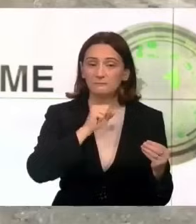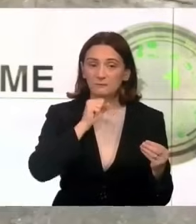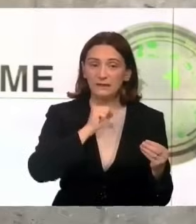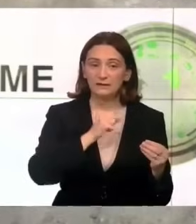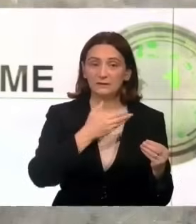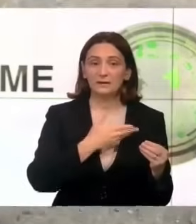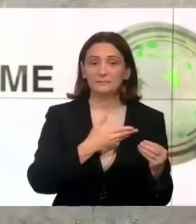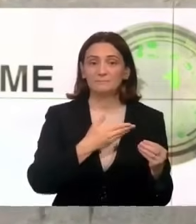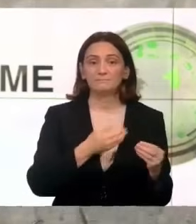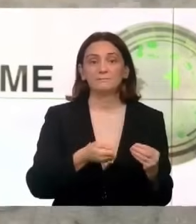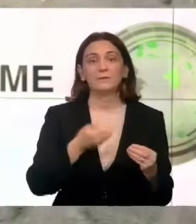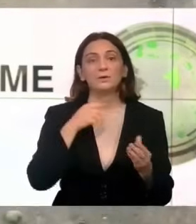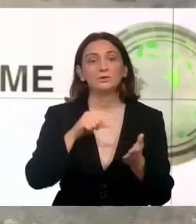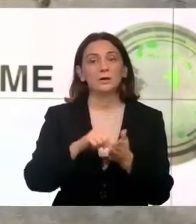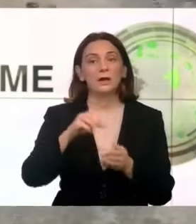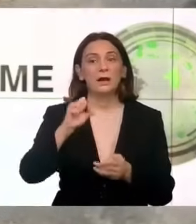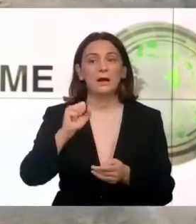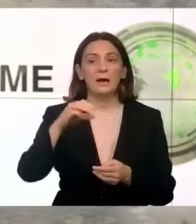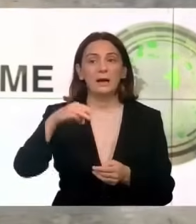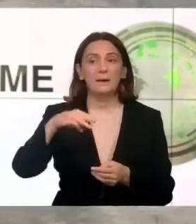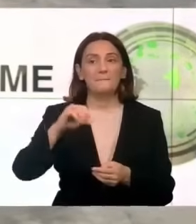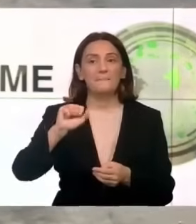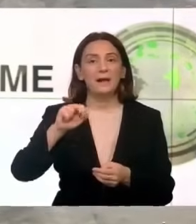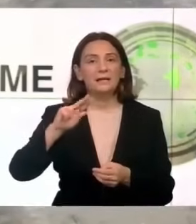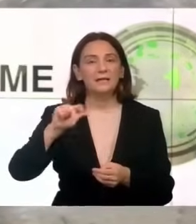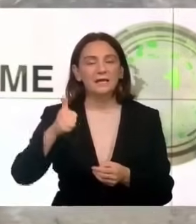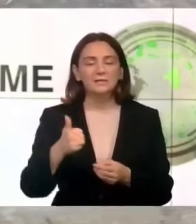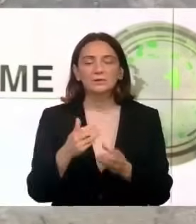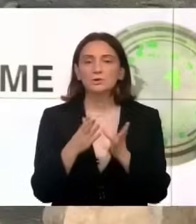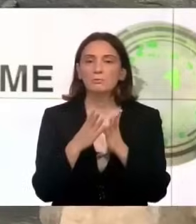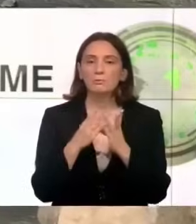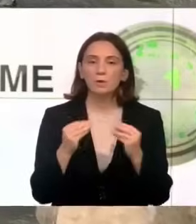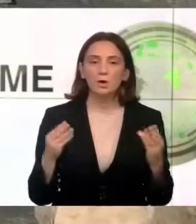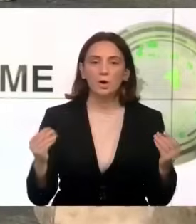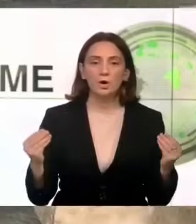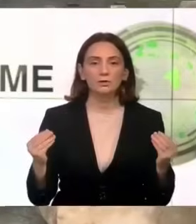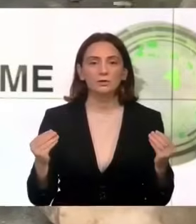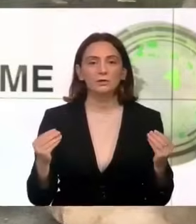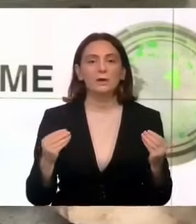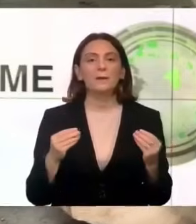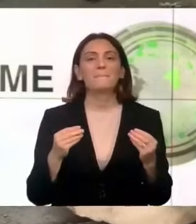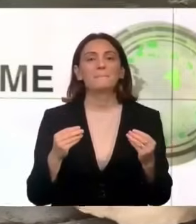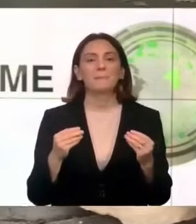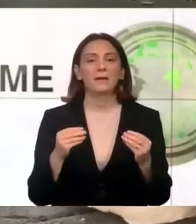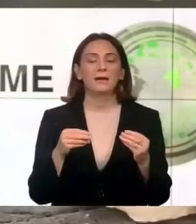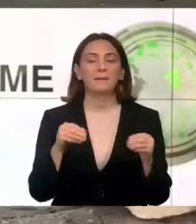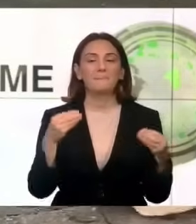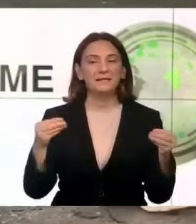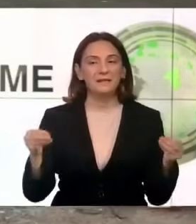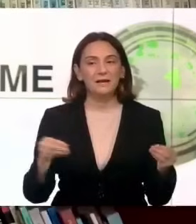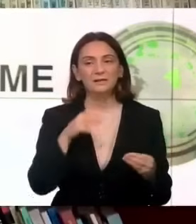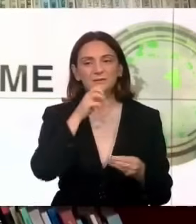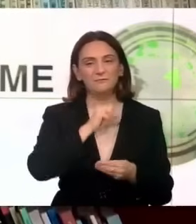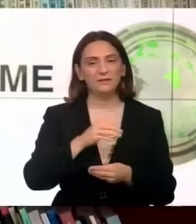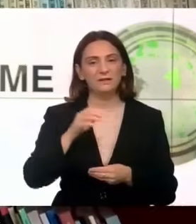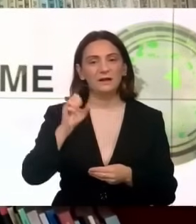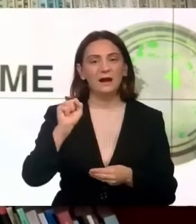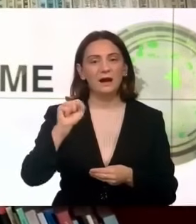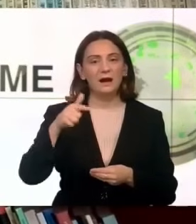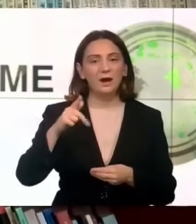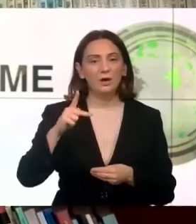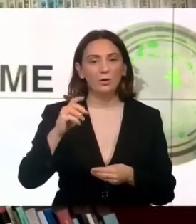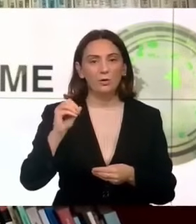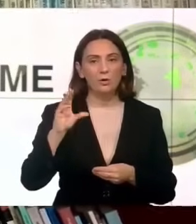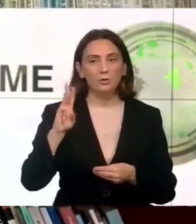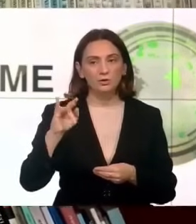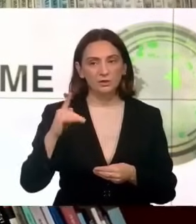parkun arkeologjik të Amantias gërmime do të vijojnë, pasi bëhet fjalë për një zonë shumë të pasur arkeologjike. Gjatë